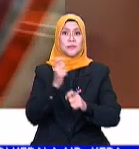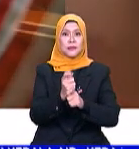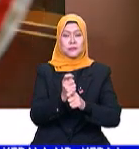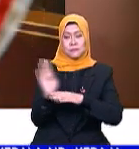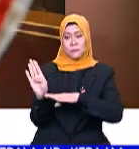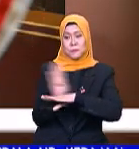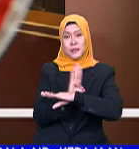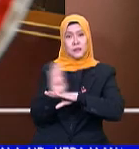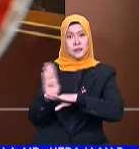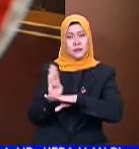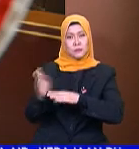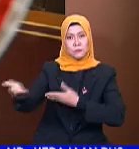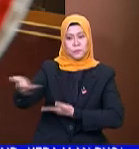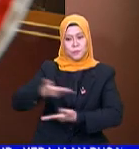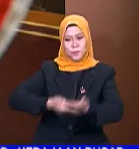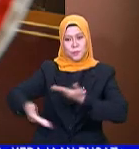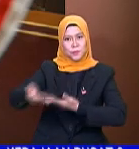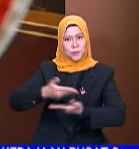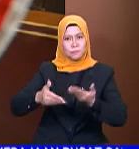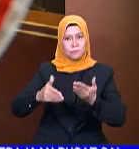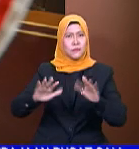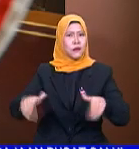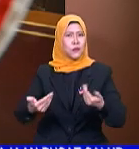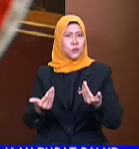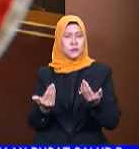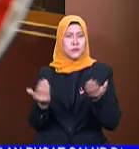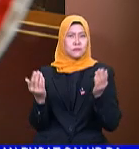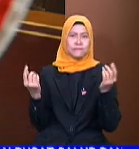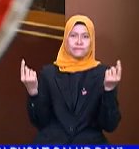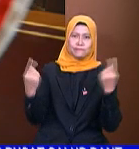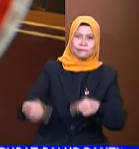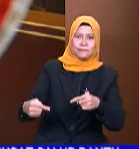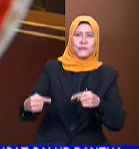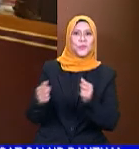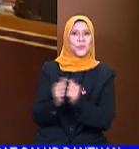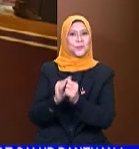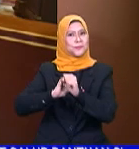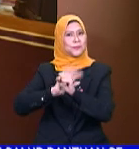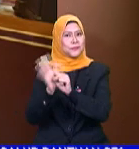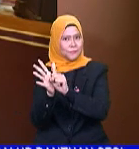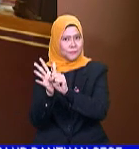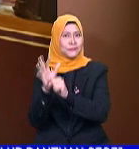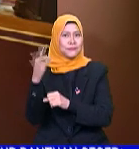hubungan dagang serta berkongsi strategi melawan wabak COVID-19.